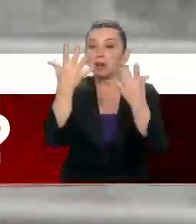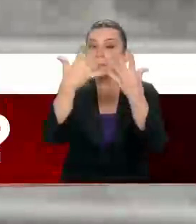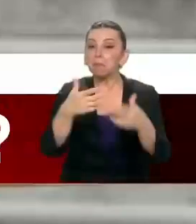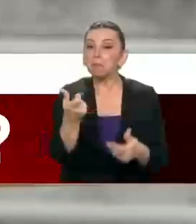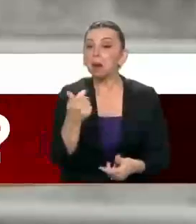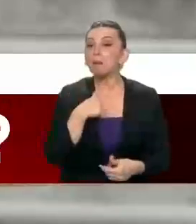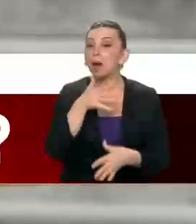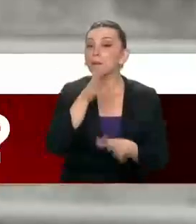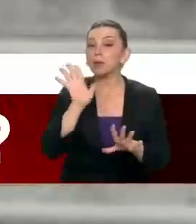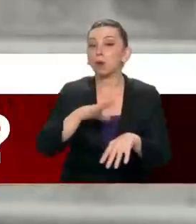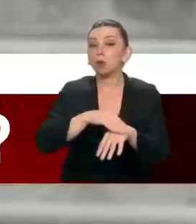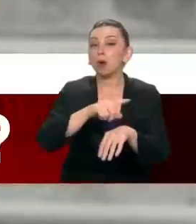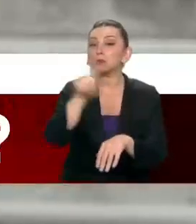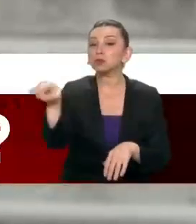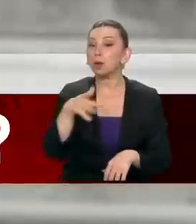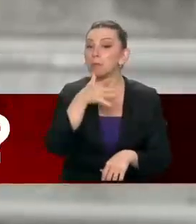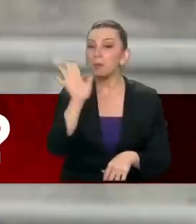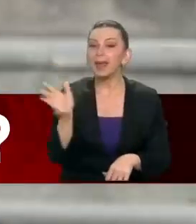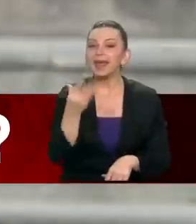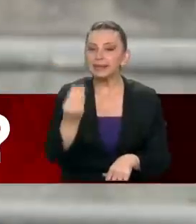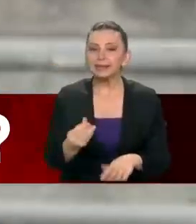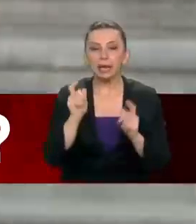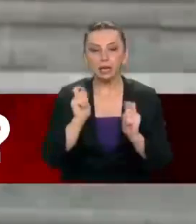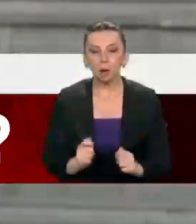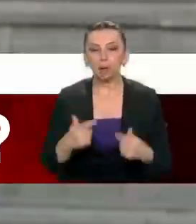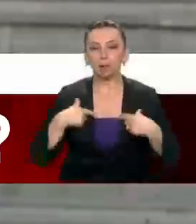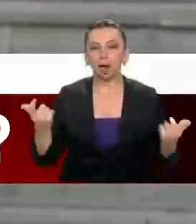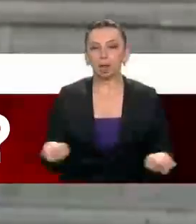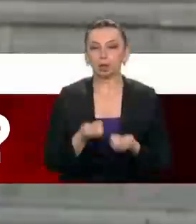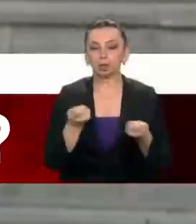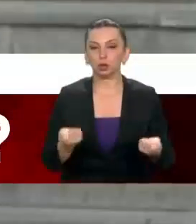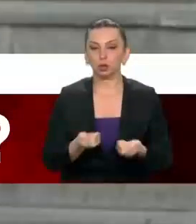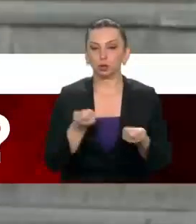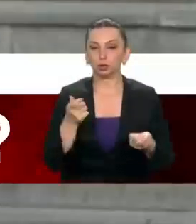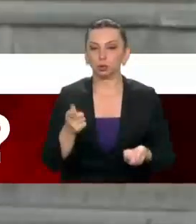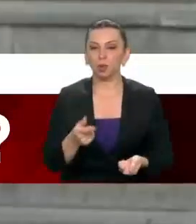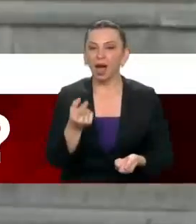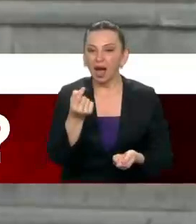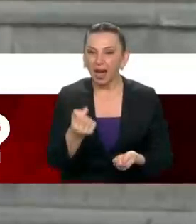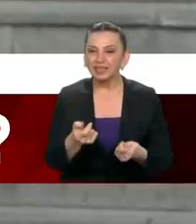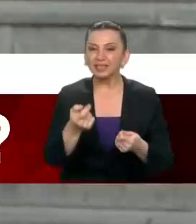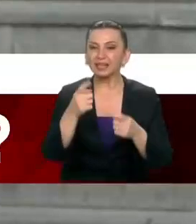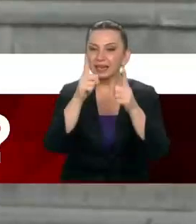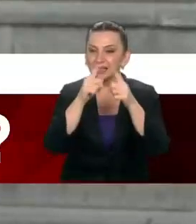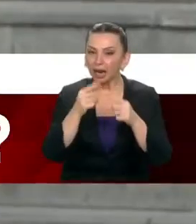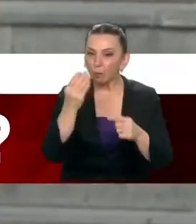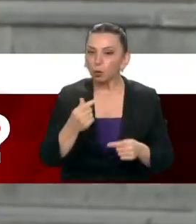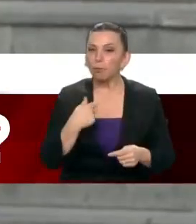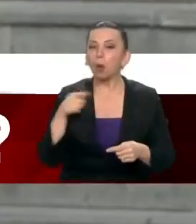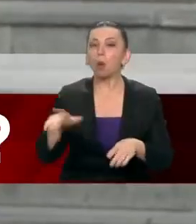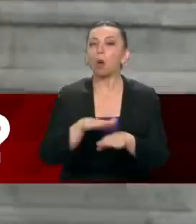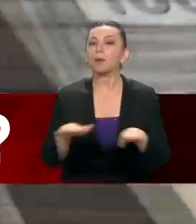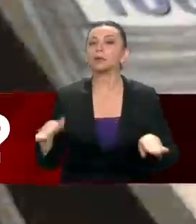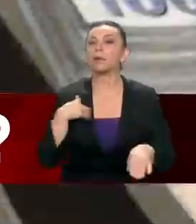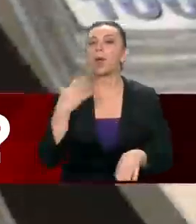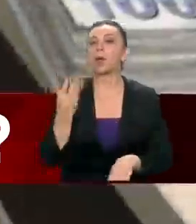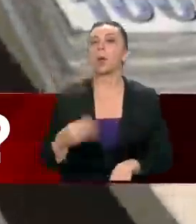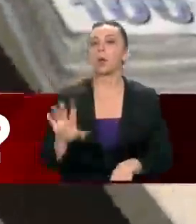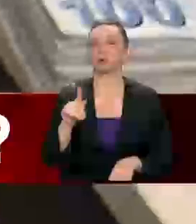bilmiyorum. Komisyon üye hiç kimse bilmiyor. En iyisini yapmaya çalışacağız. Arzu etmediğimiz bir rakam olursa o masada olmayacağımızı her zaman ifade